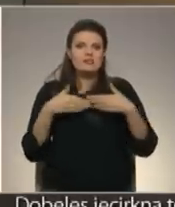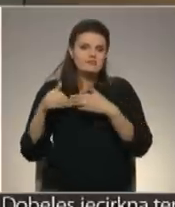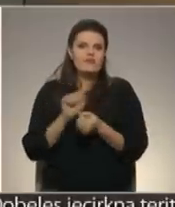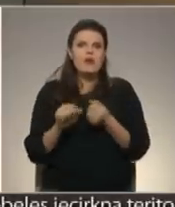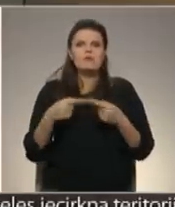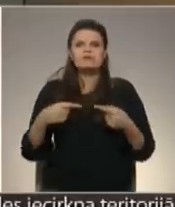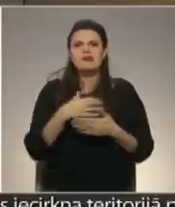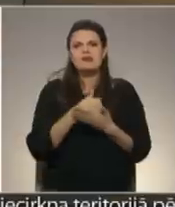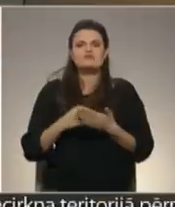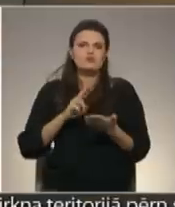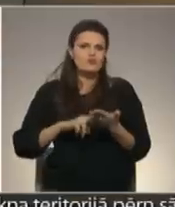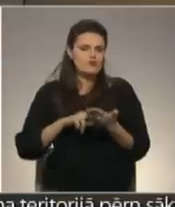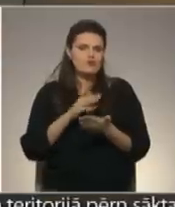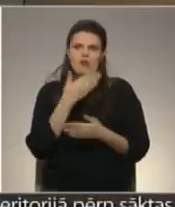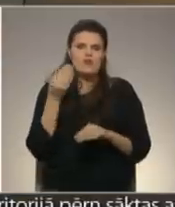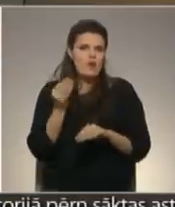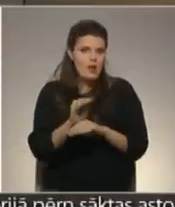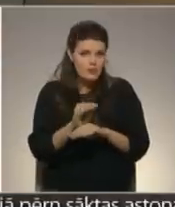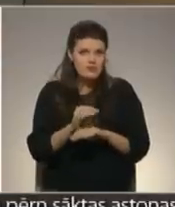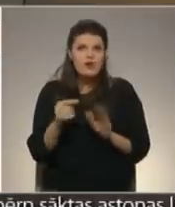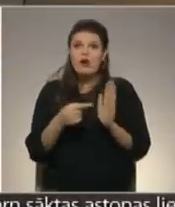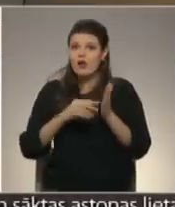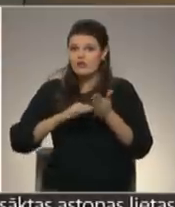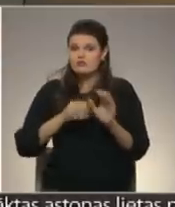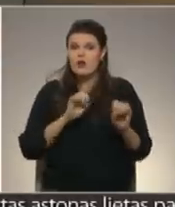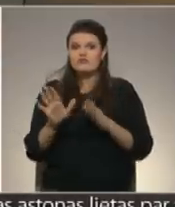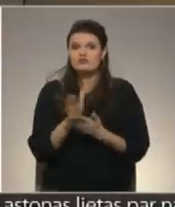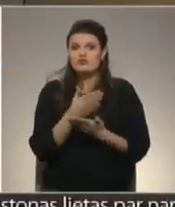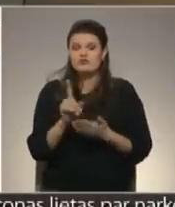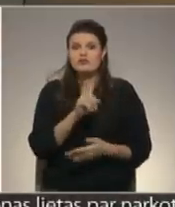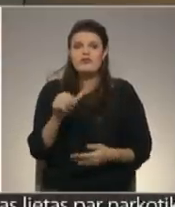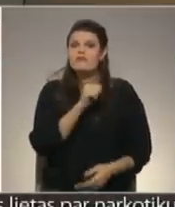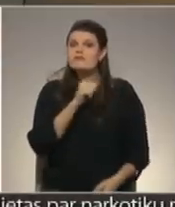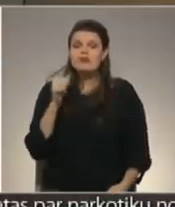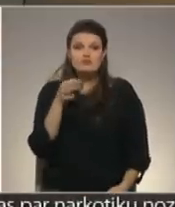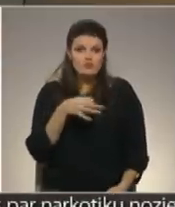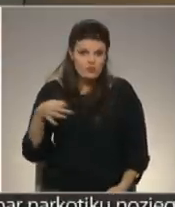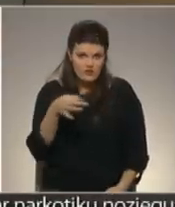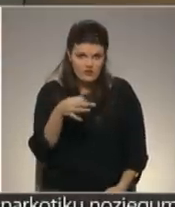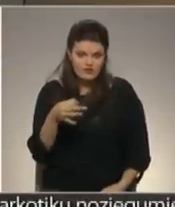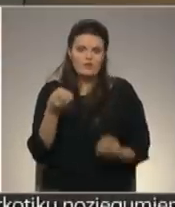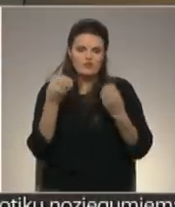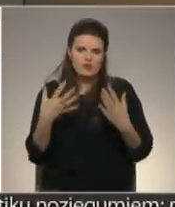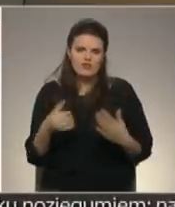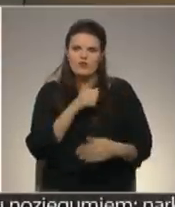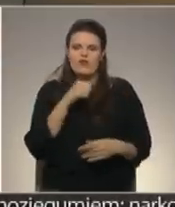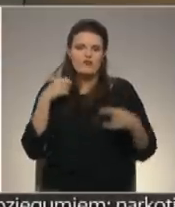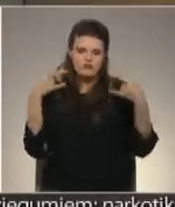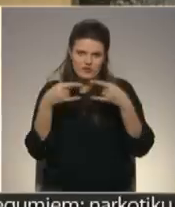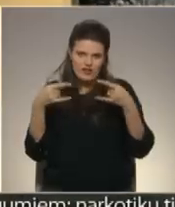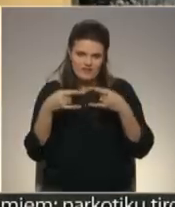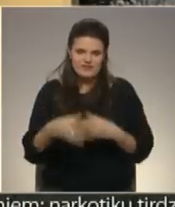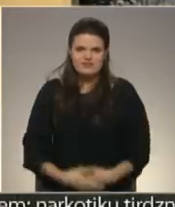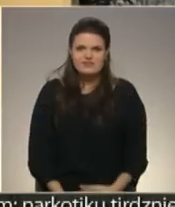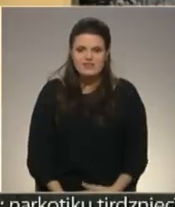dabas resursu nodokli netiek aplikta. Kāda situācija ar atkritumu šķirošanu ir Talsu novadā, skaidroja Talsu TV.